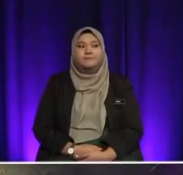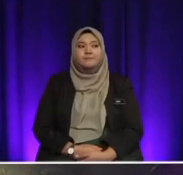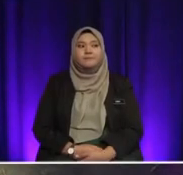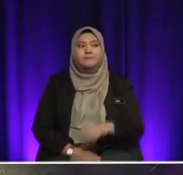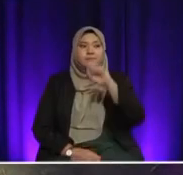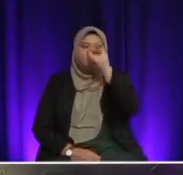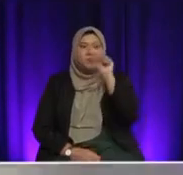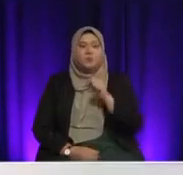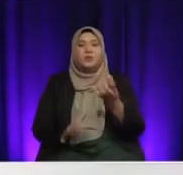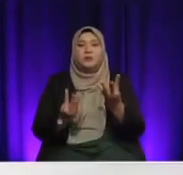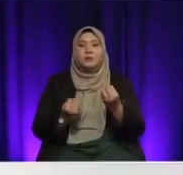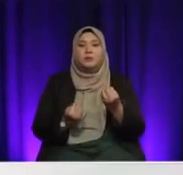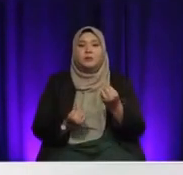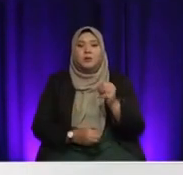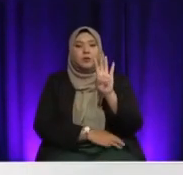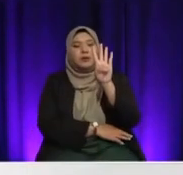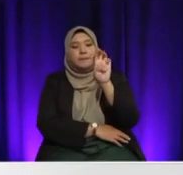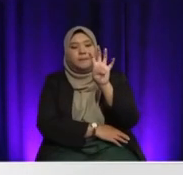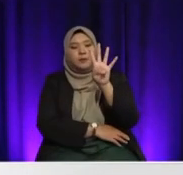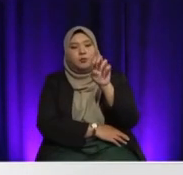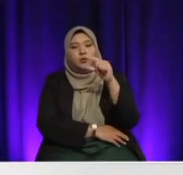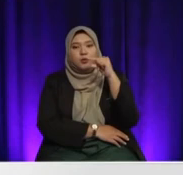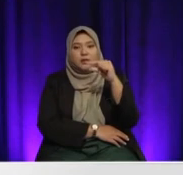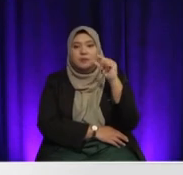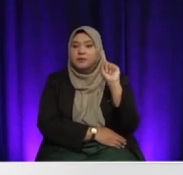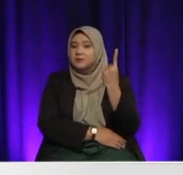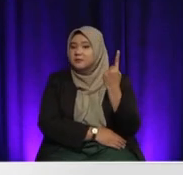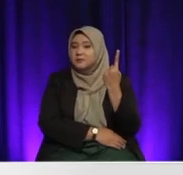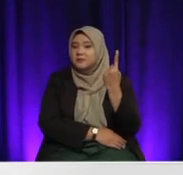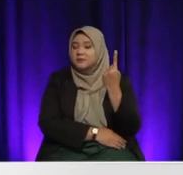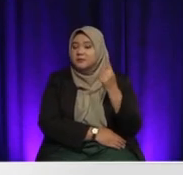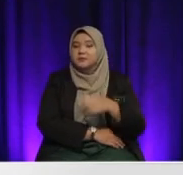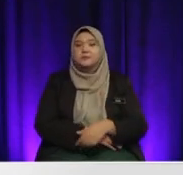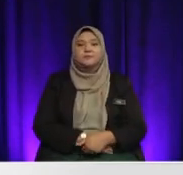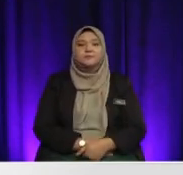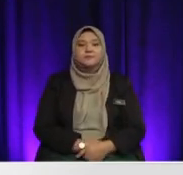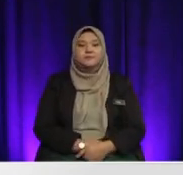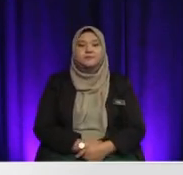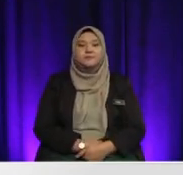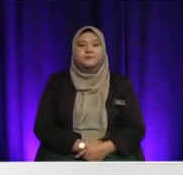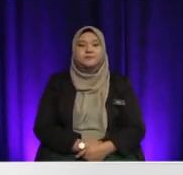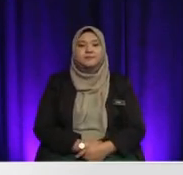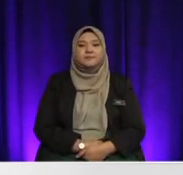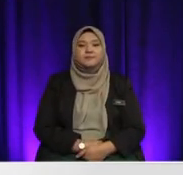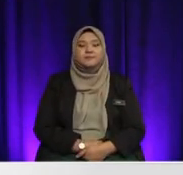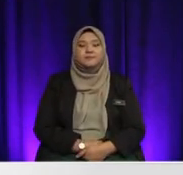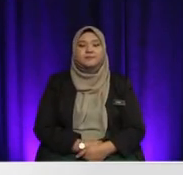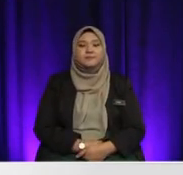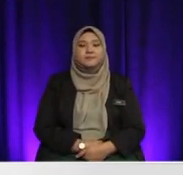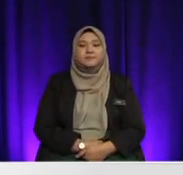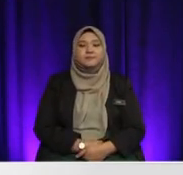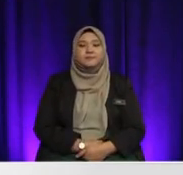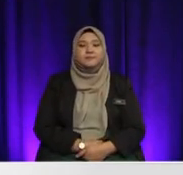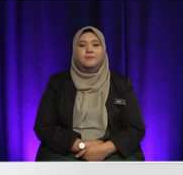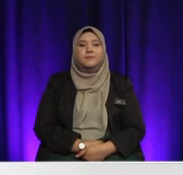RM1.20. Okey. Betul. Okey. Yang ketiga, Hanis. Yang ketiga, bahannya gula. Okey,